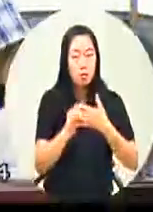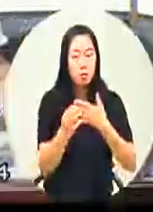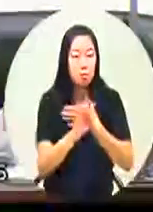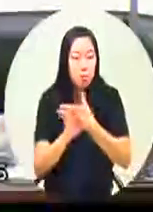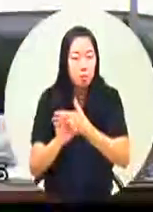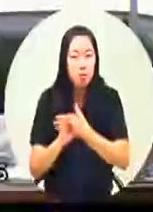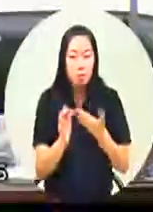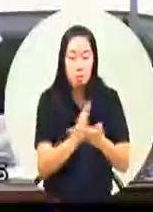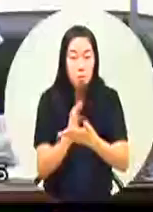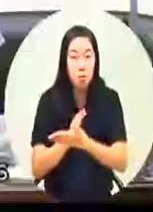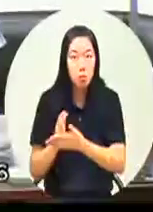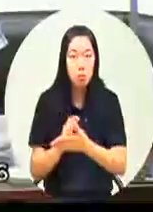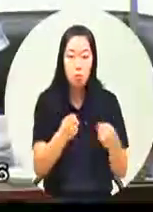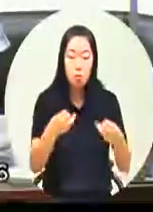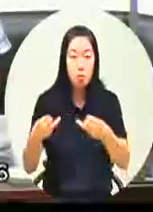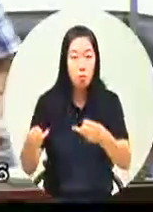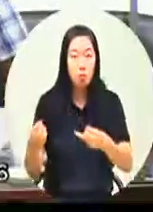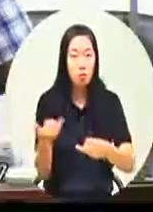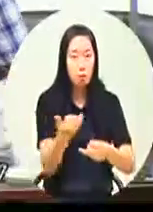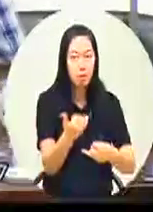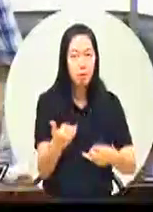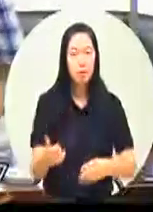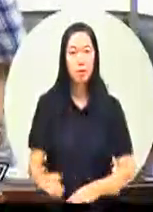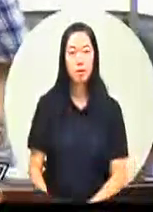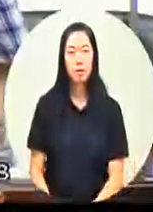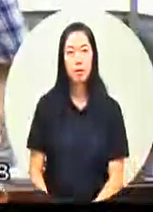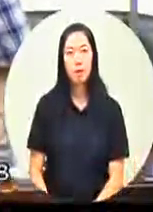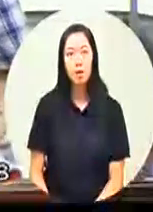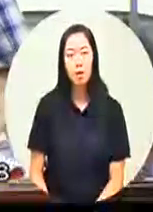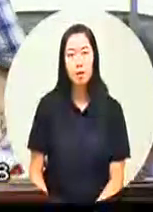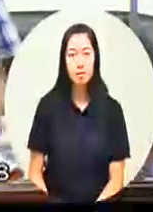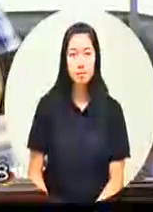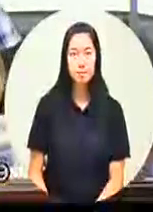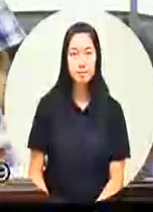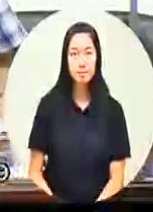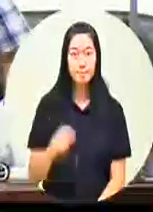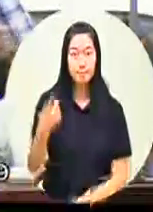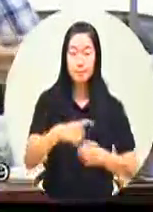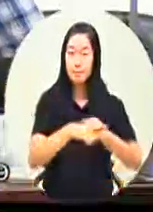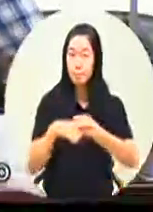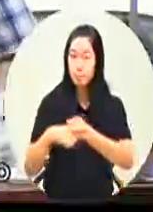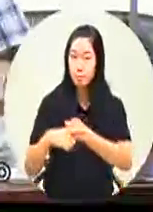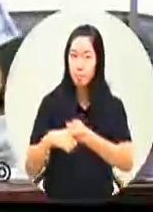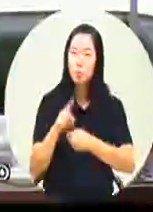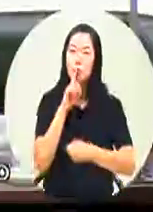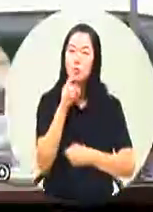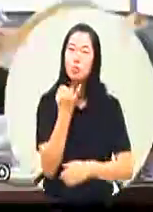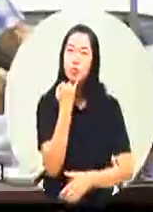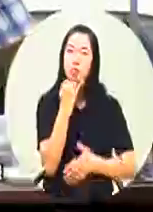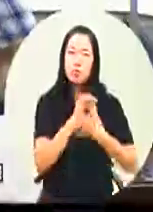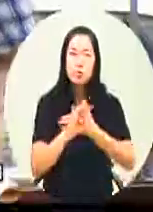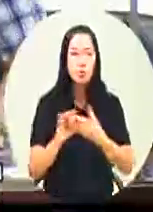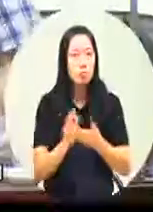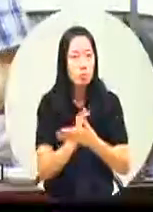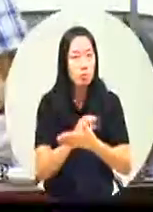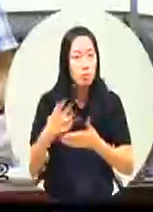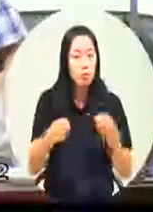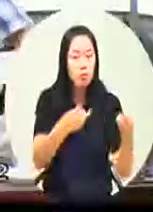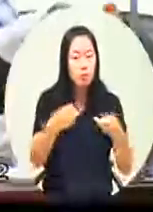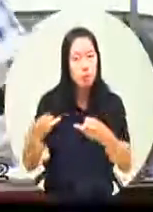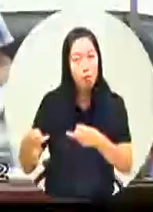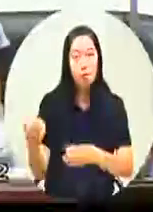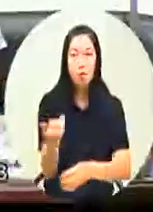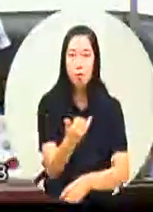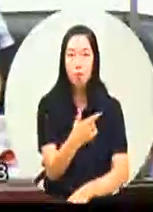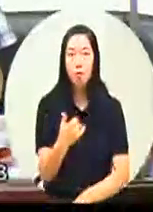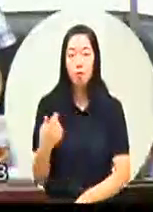哦、啊，这个什么效率如何？那在研究那个什么可行性评估，还有效益怎样，还有这个什